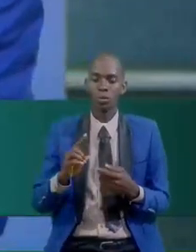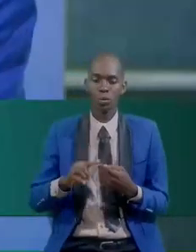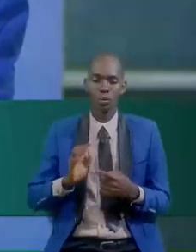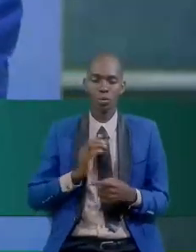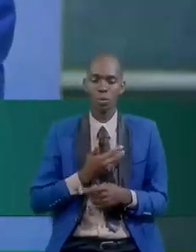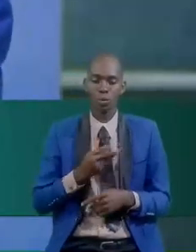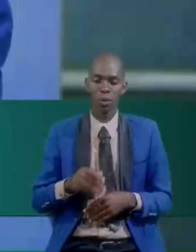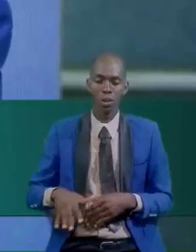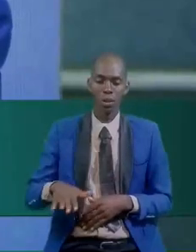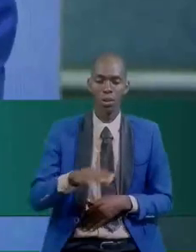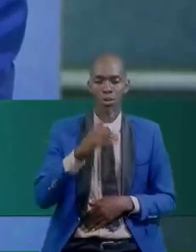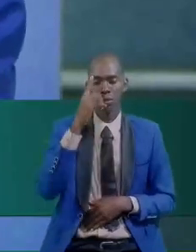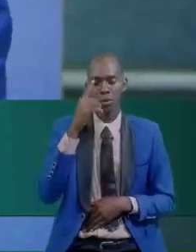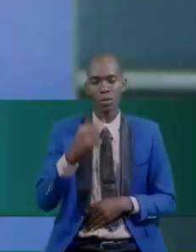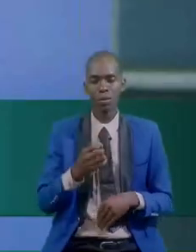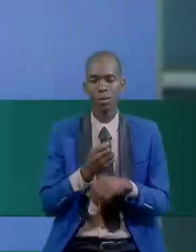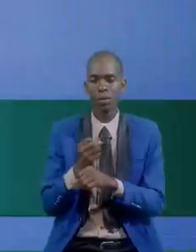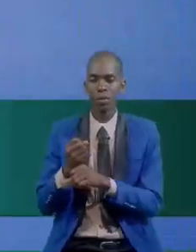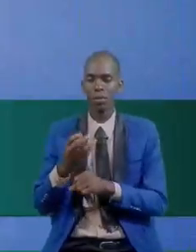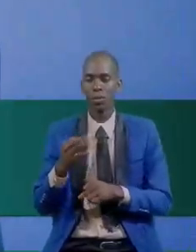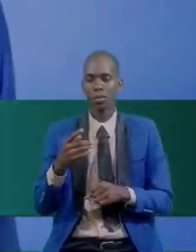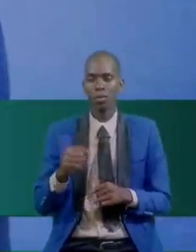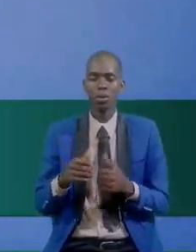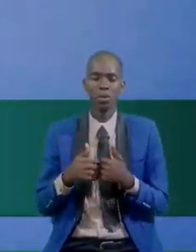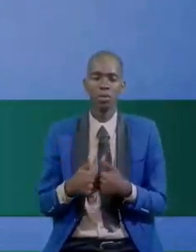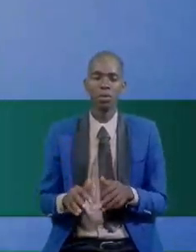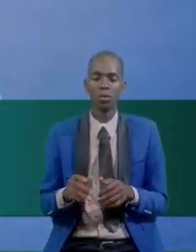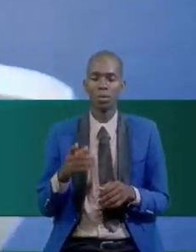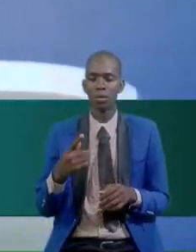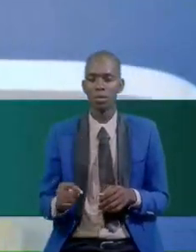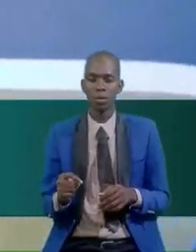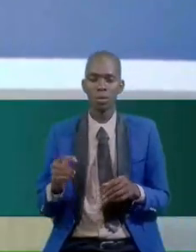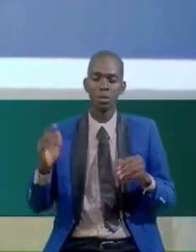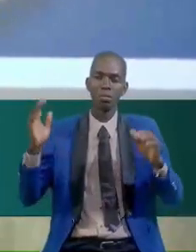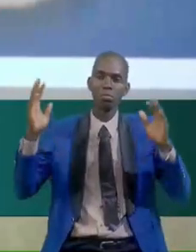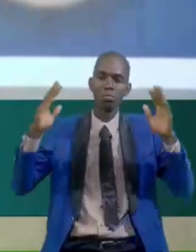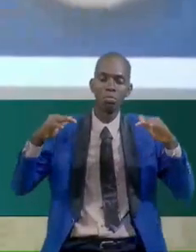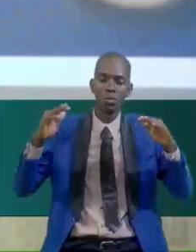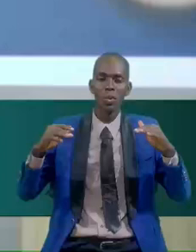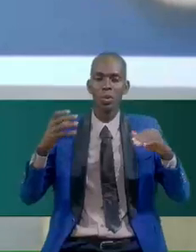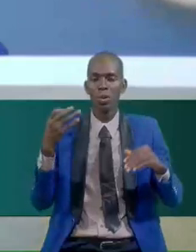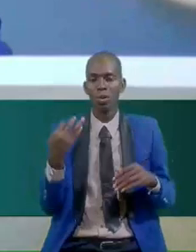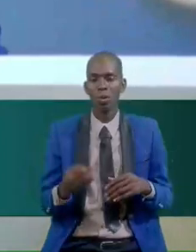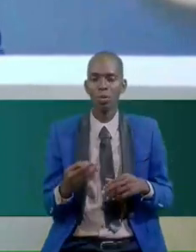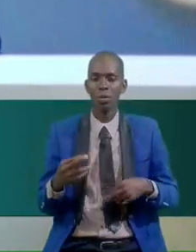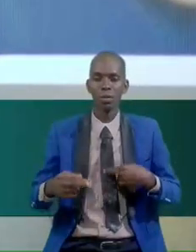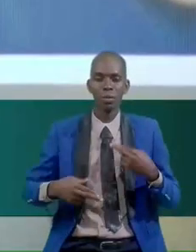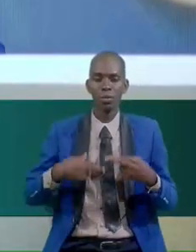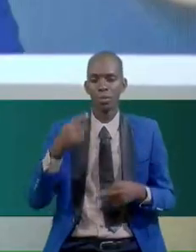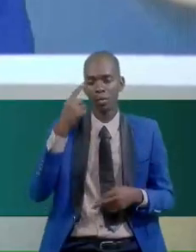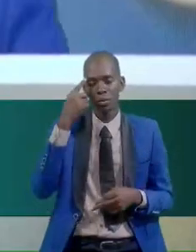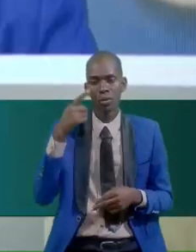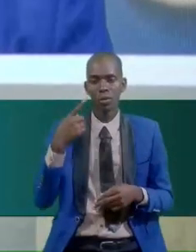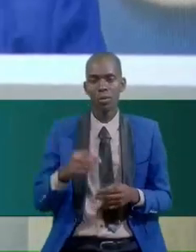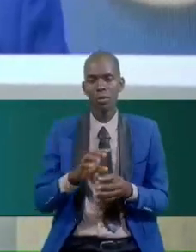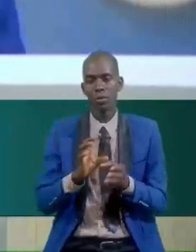la conversion des perdus. La pluie de réveil pour la conversion